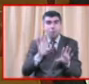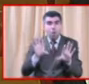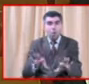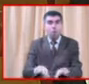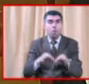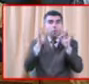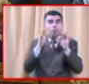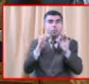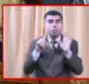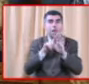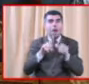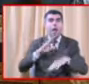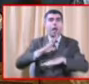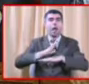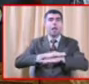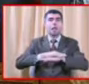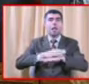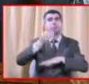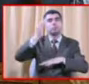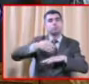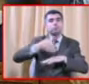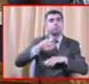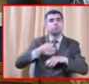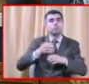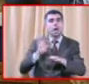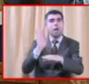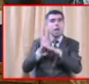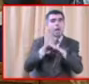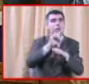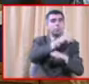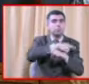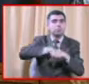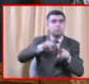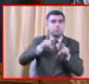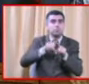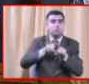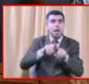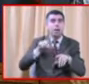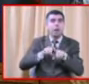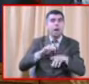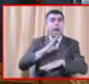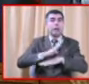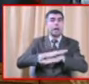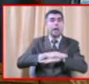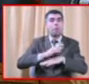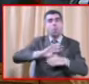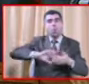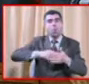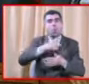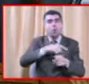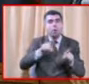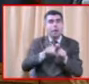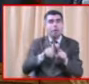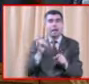المرتبطة بالأخلاقيات في دفاتر التحملات، حتى يتم من جهة احترام استقلالية الإعلام العمومي، لكن من جهة